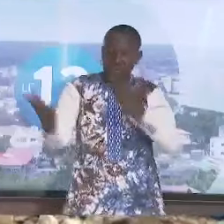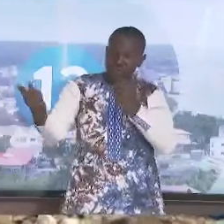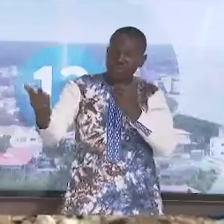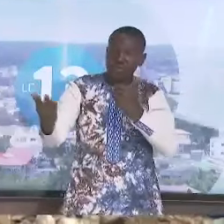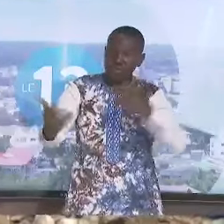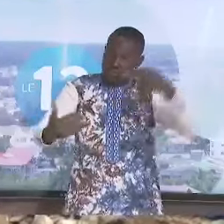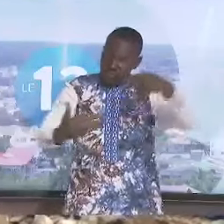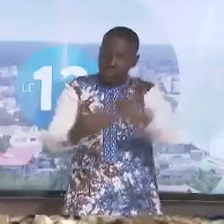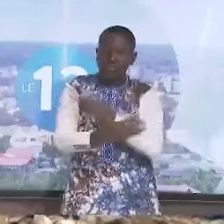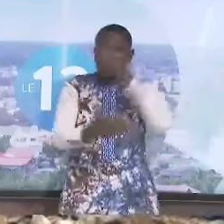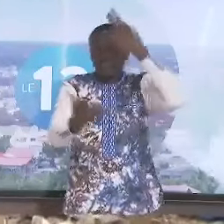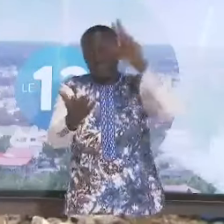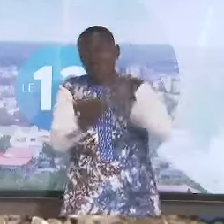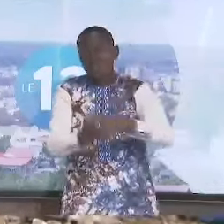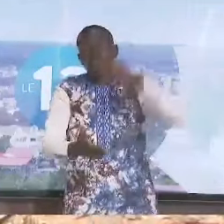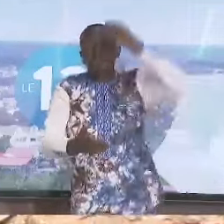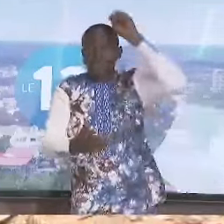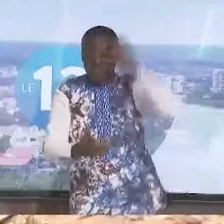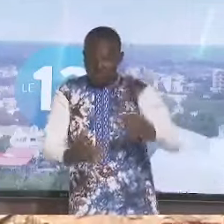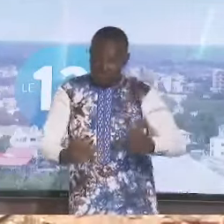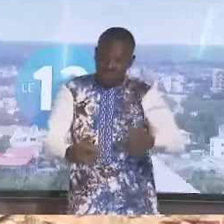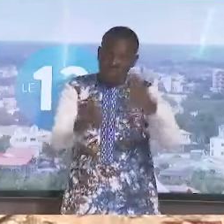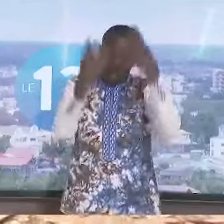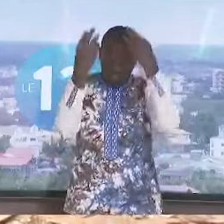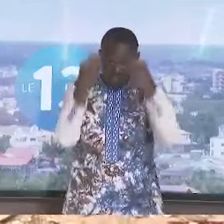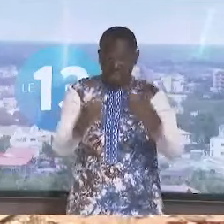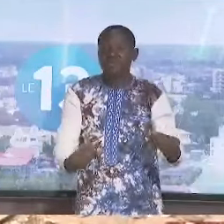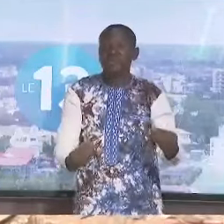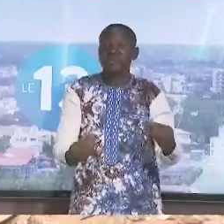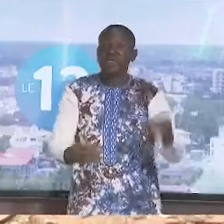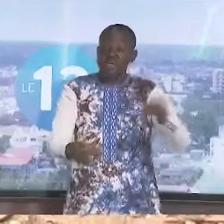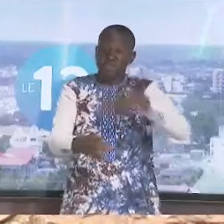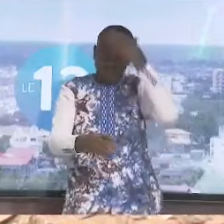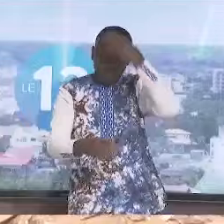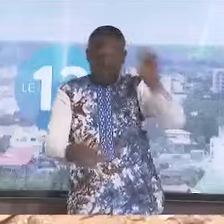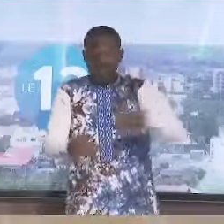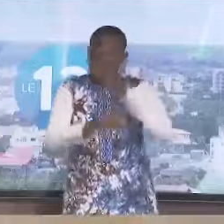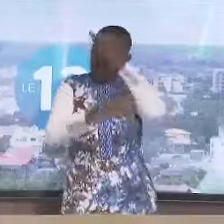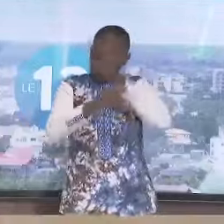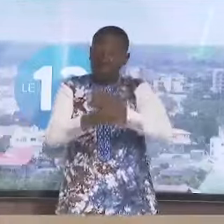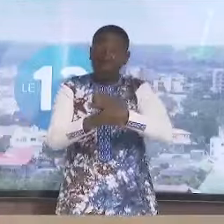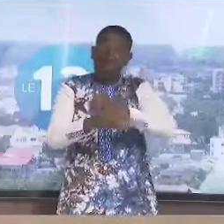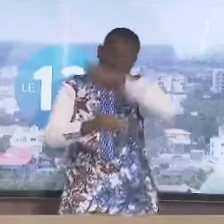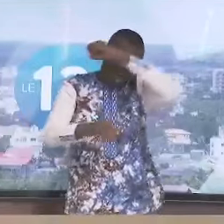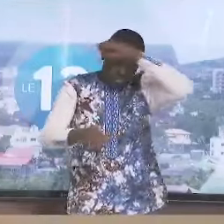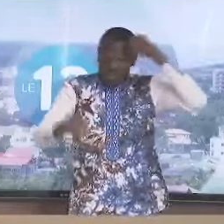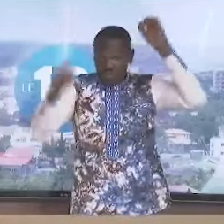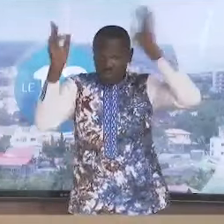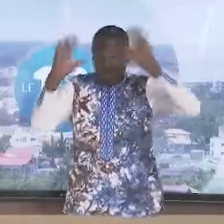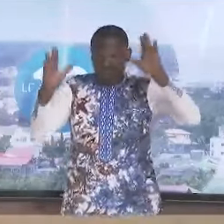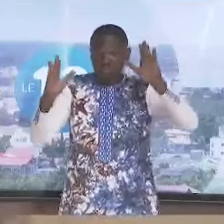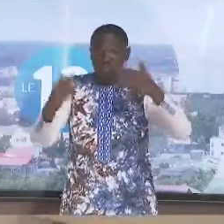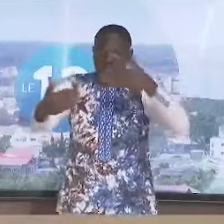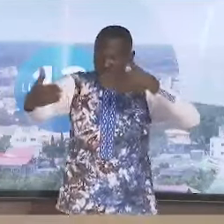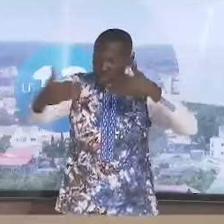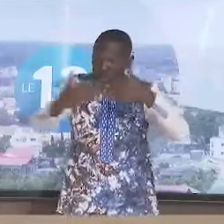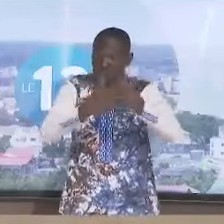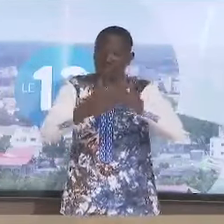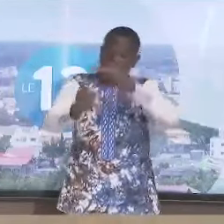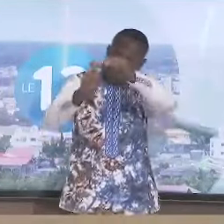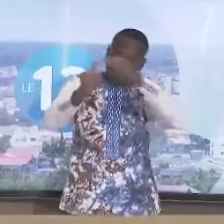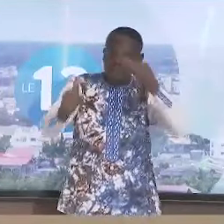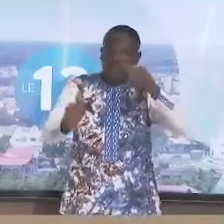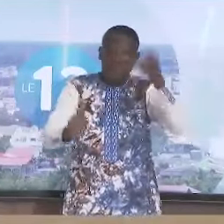nouveau contrat, il faut donc vite trouver une solution car l'installation de la saison des pluies arrive à grands pas. Et il faut éviter